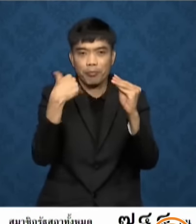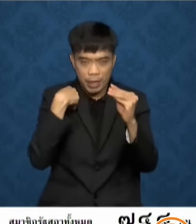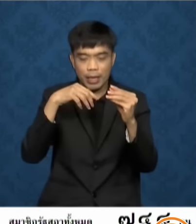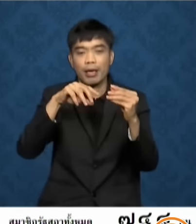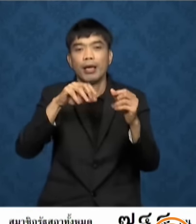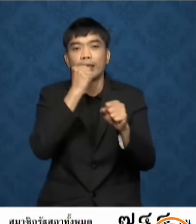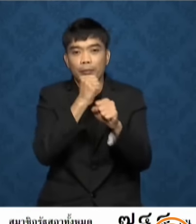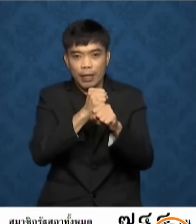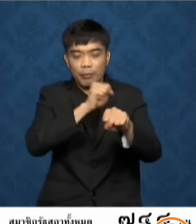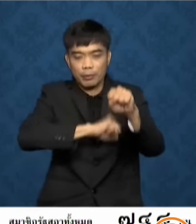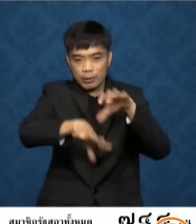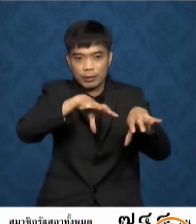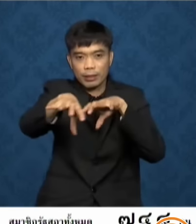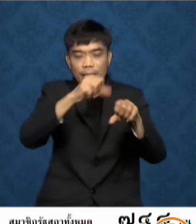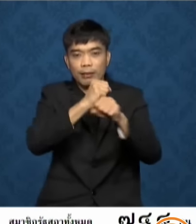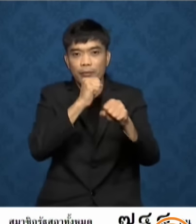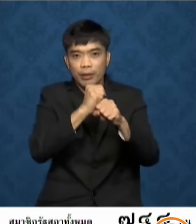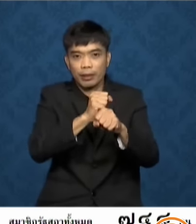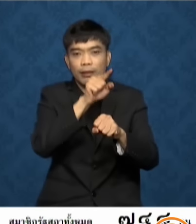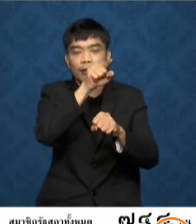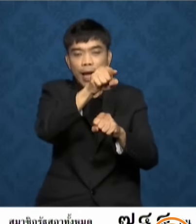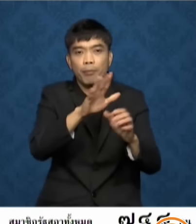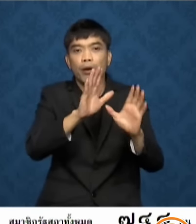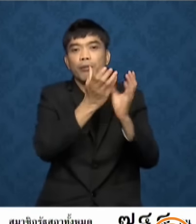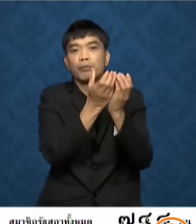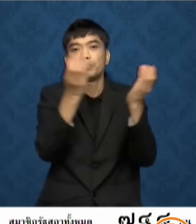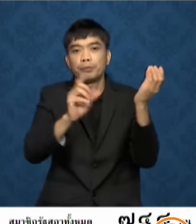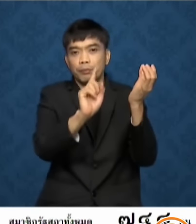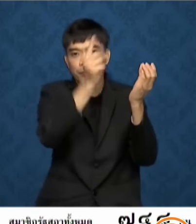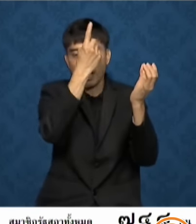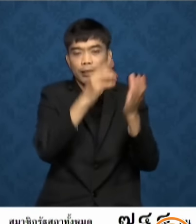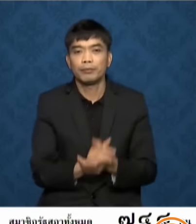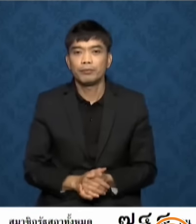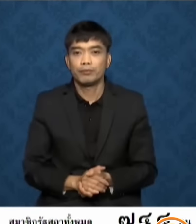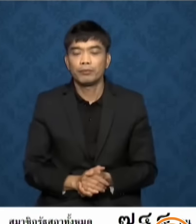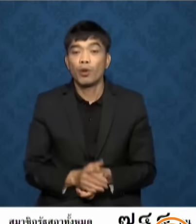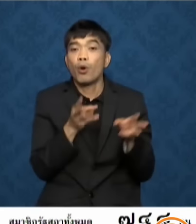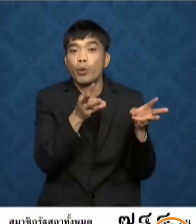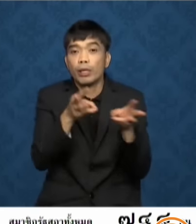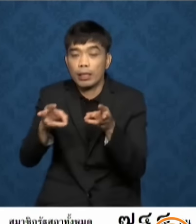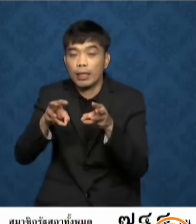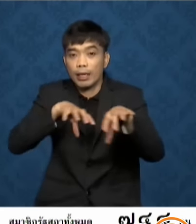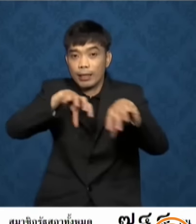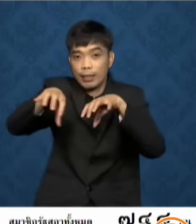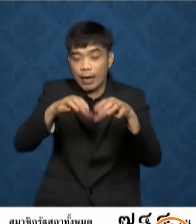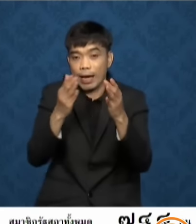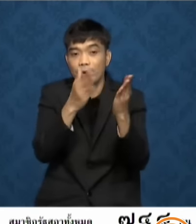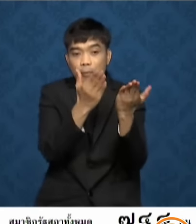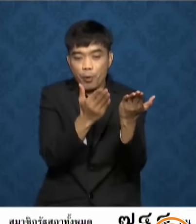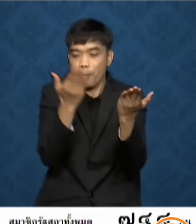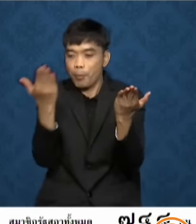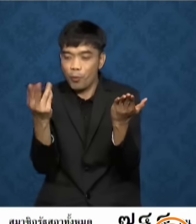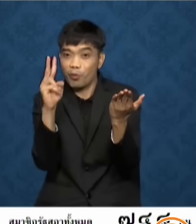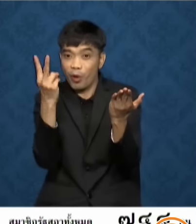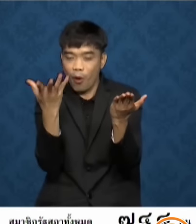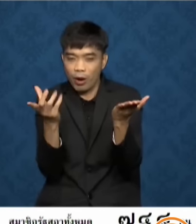างรัธรมัูนขึ้มาจัดทำรฐธรมันูนชบักให่ในเชินกบนการครับ หากร่าง 2่างดกล่านั้นถูกบนจุข้